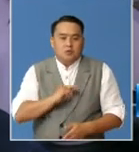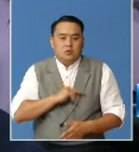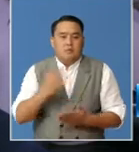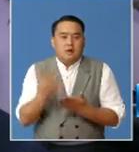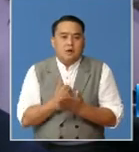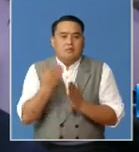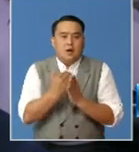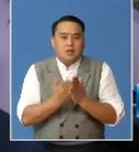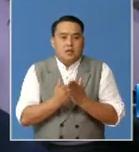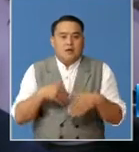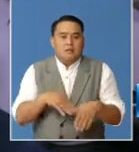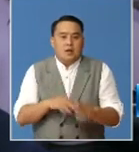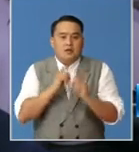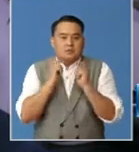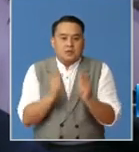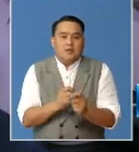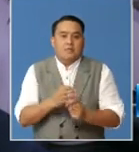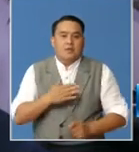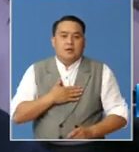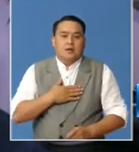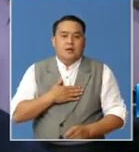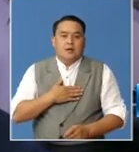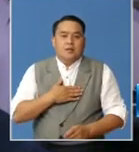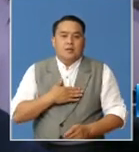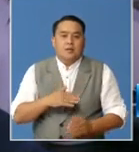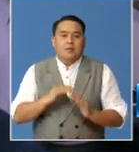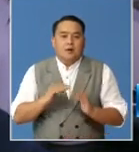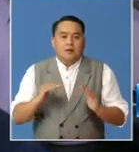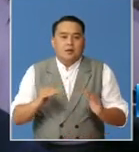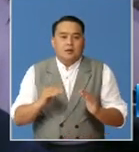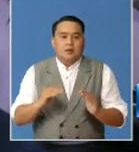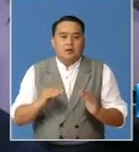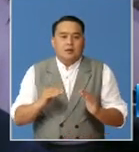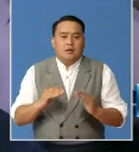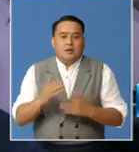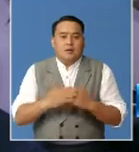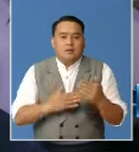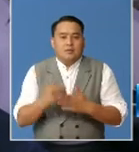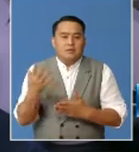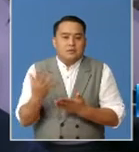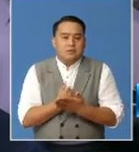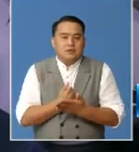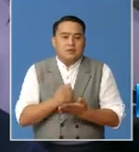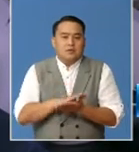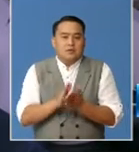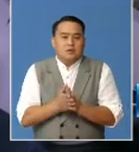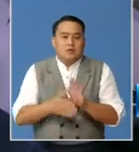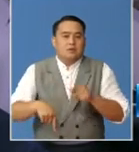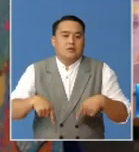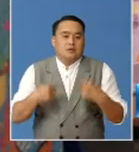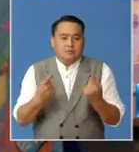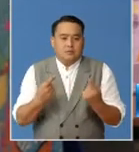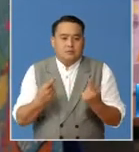Бағдарламаның арқасында машинасын беріп, мінекей өзім бала шағамды асырап, табыстарға қолым жетіп, қазір жағдайым жақсарып келе